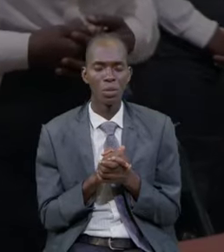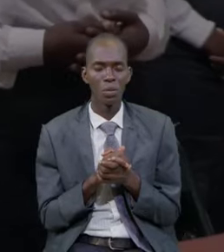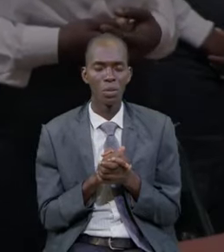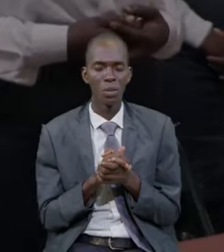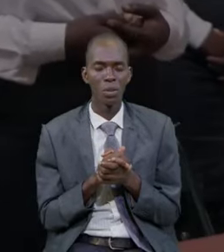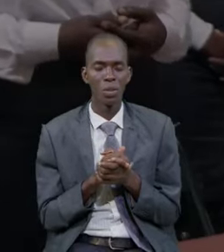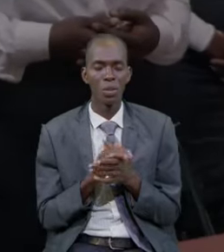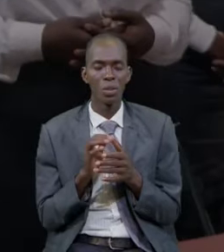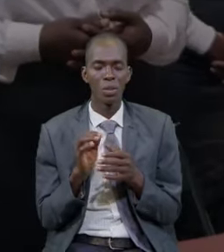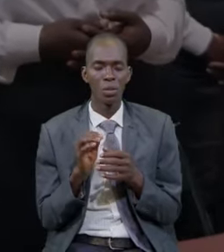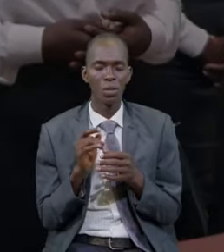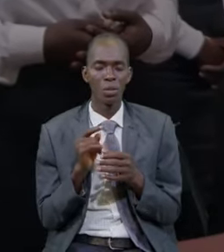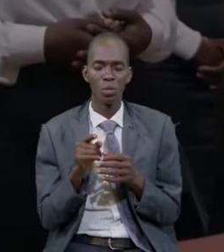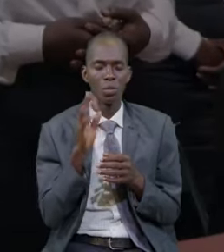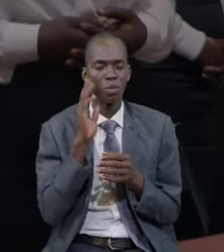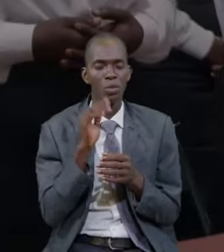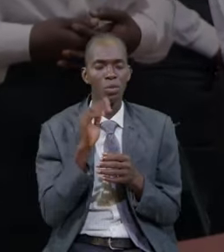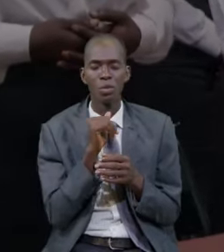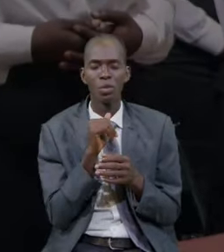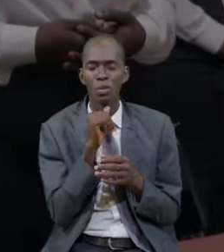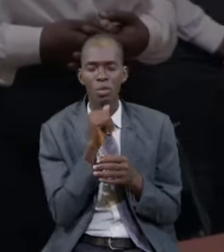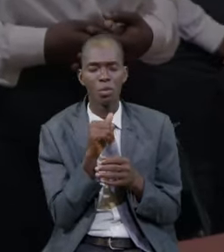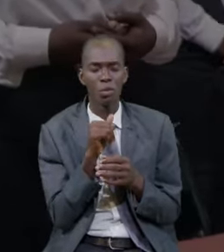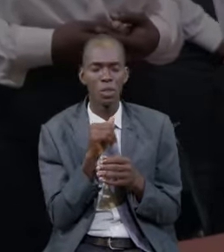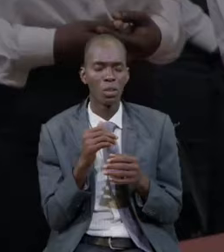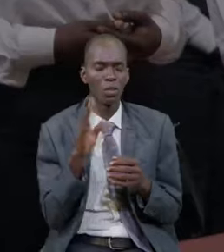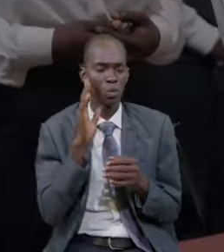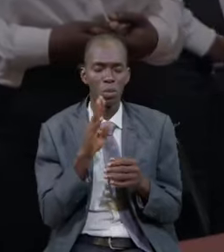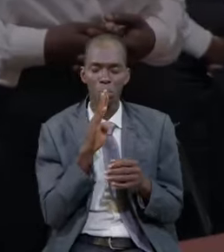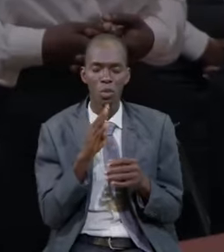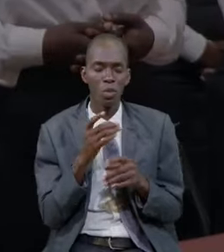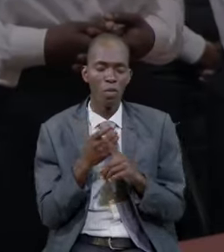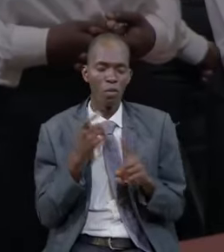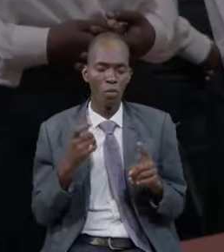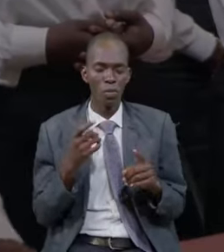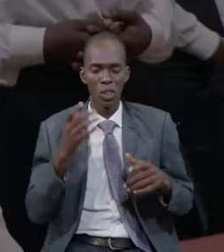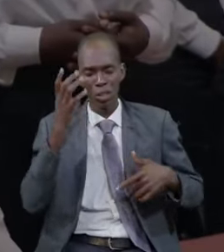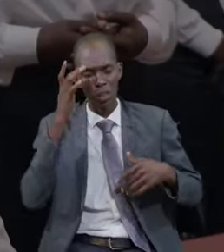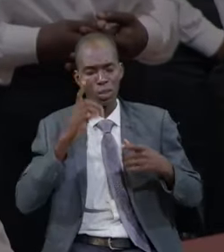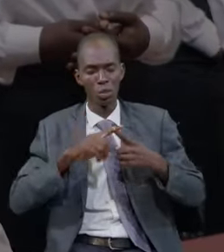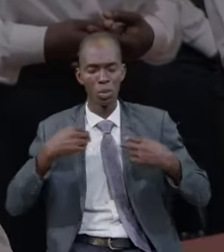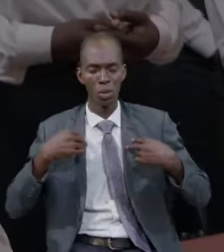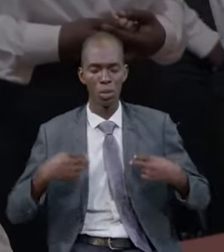Nourris les malades, ramène-les à la bonne santé et ramène-les à la force.